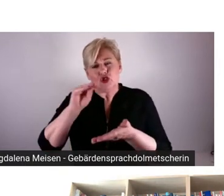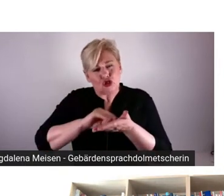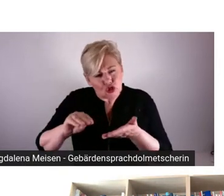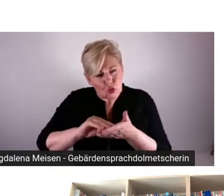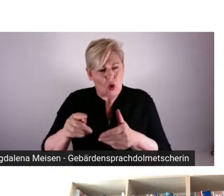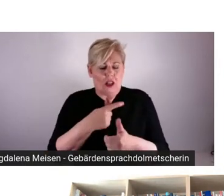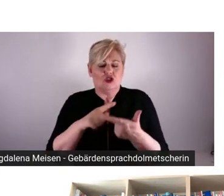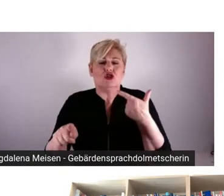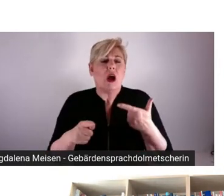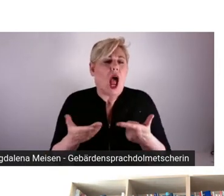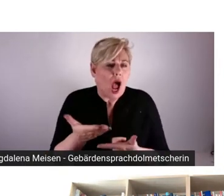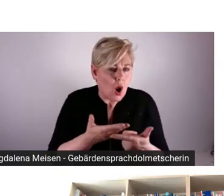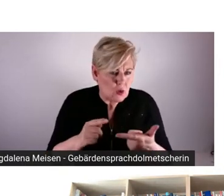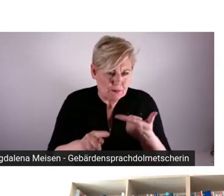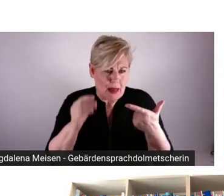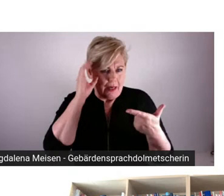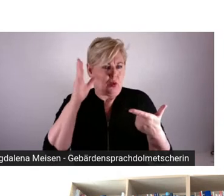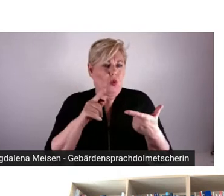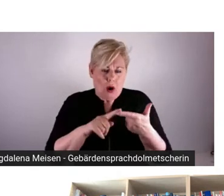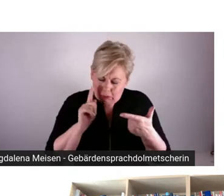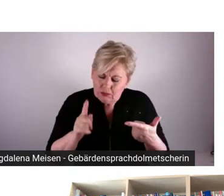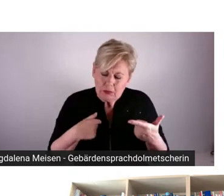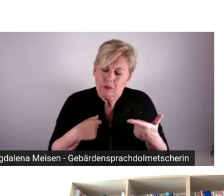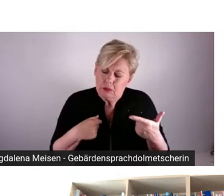Ausbildung. Das halte ich für dringend notwendig.